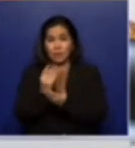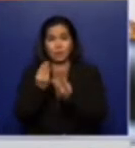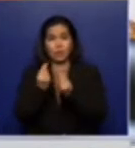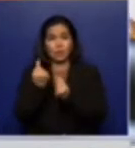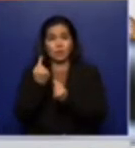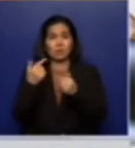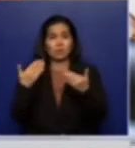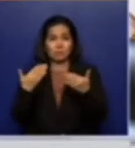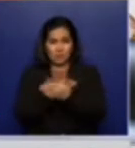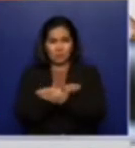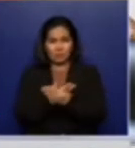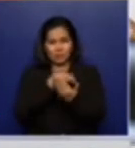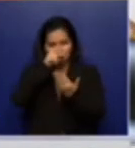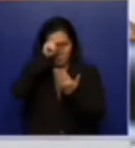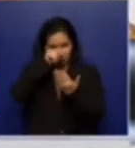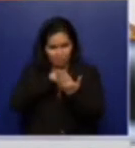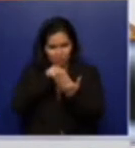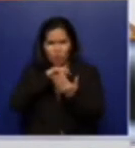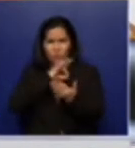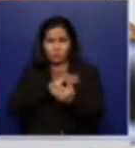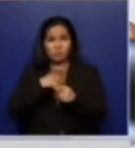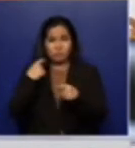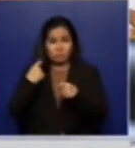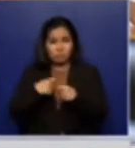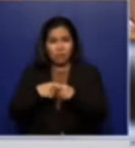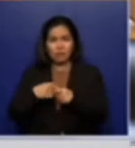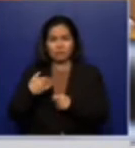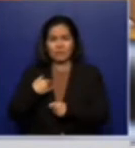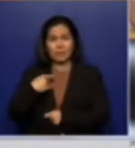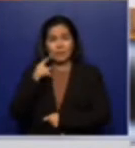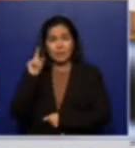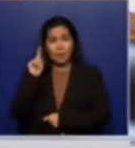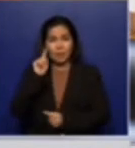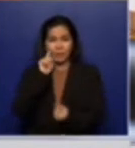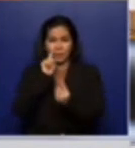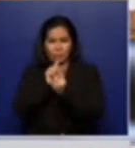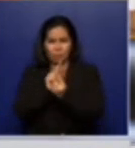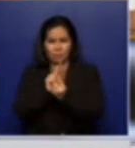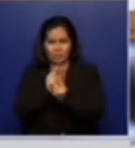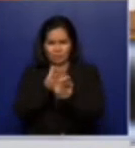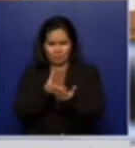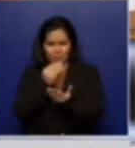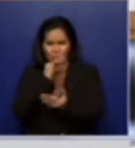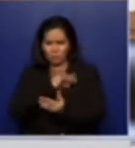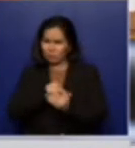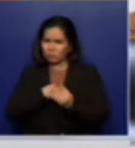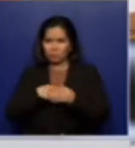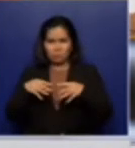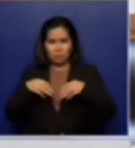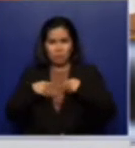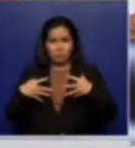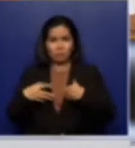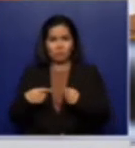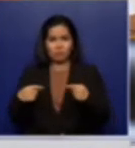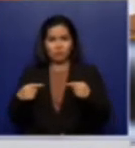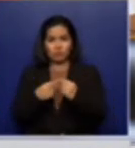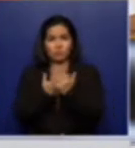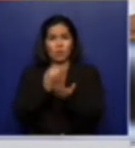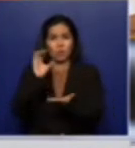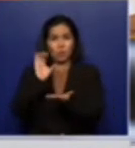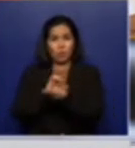แต่สิ่งที่ผมอ่านแล้วมันไม่น่าจะง่ายก็คือเรื่องผมไม่เห็นด้วยเลยเรื่องงบประมาณเกี่ยวกับงบข